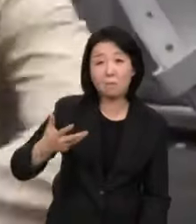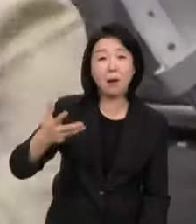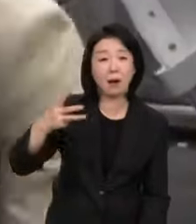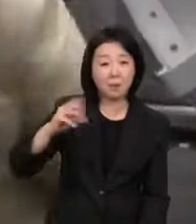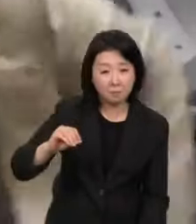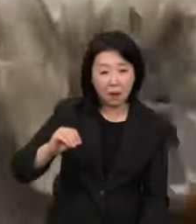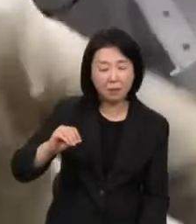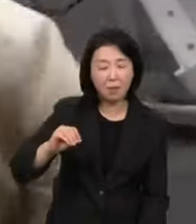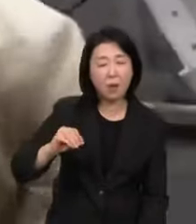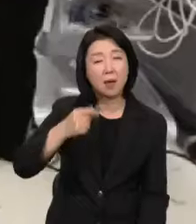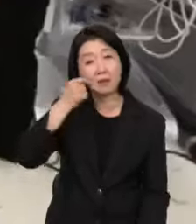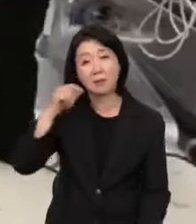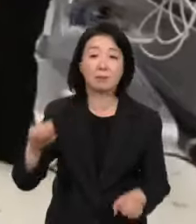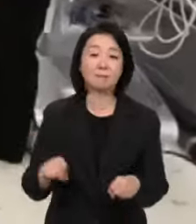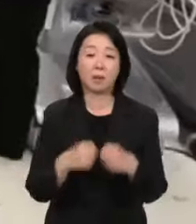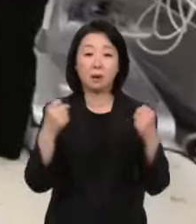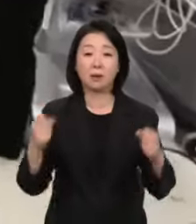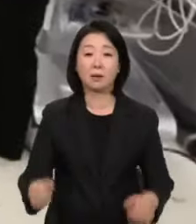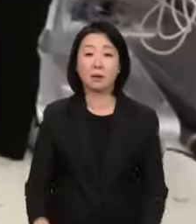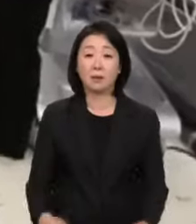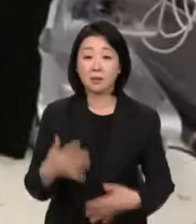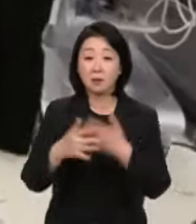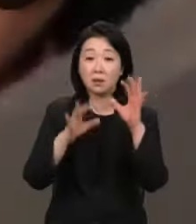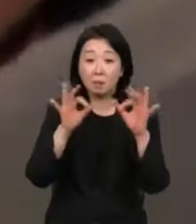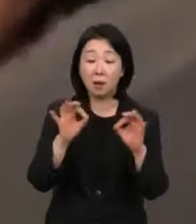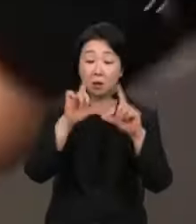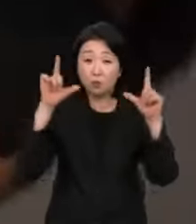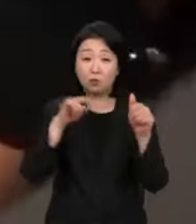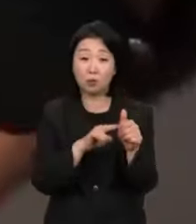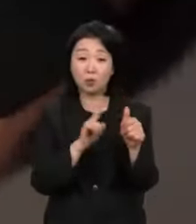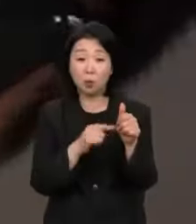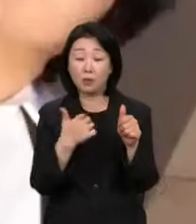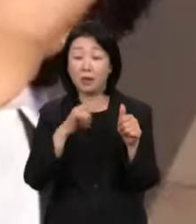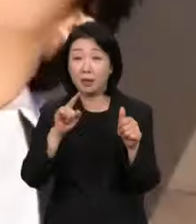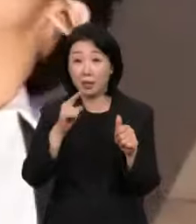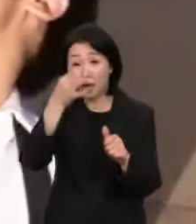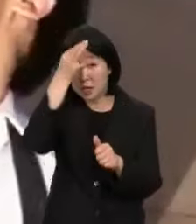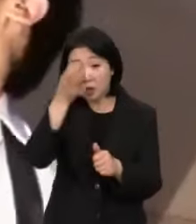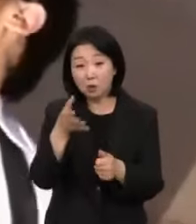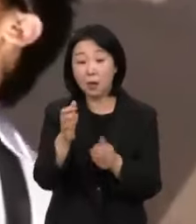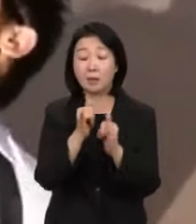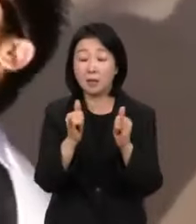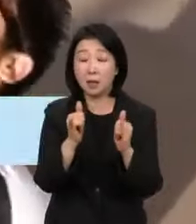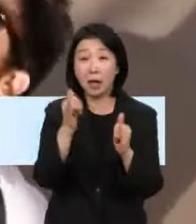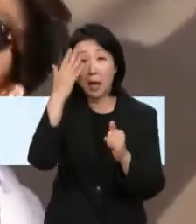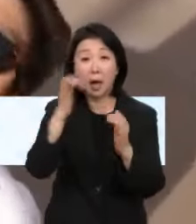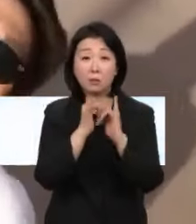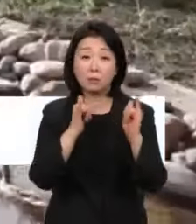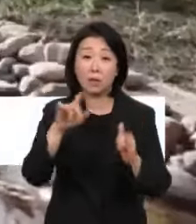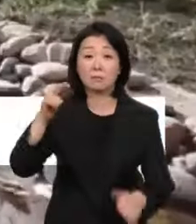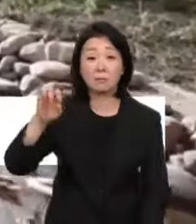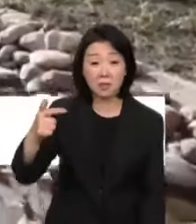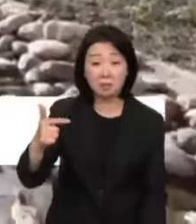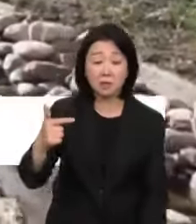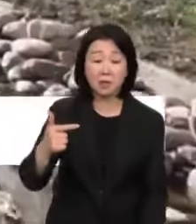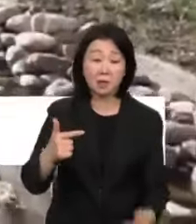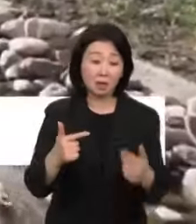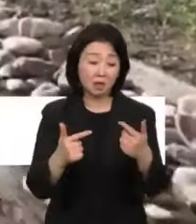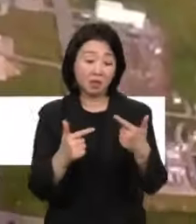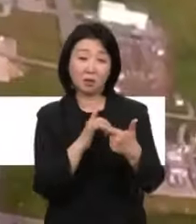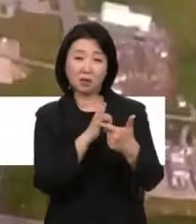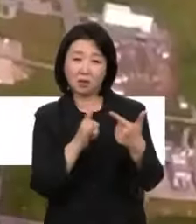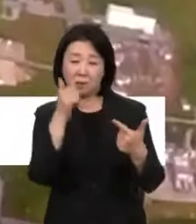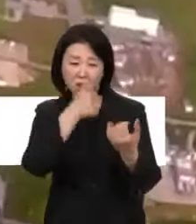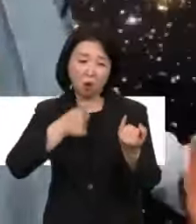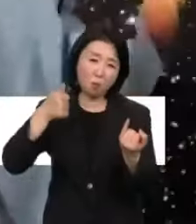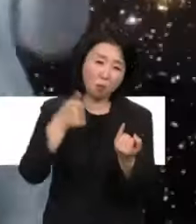넘기며 화제를 모았습니다. 이 영상 속 주인공이자 나사 엔지니어인 한인 심 씨가 6명의 여성을 성폭행한 혐의로